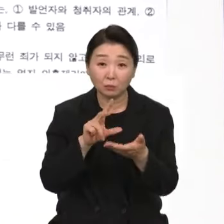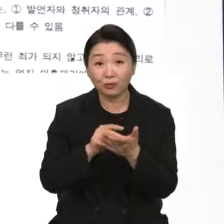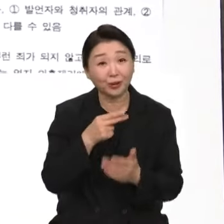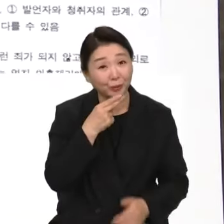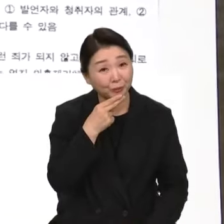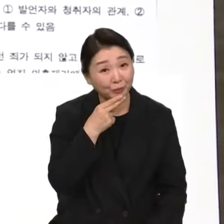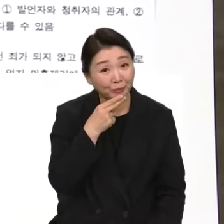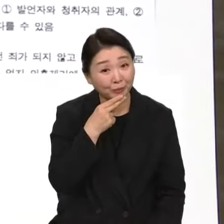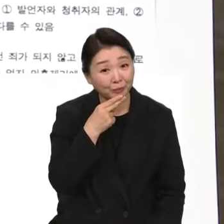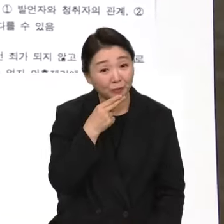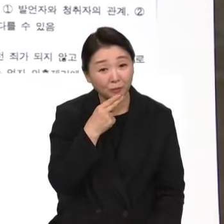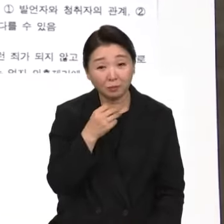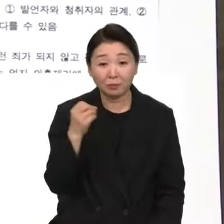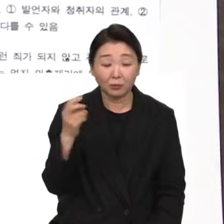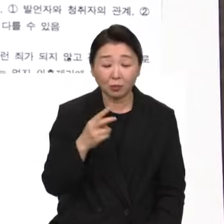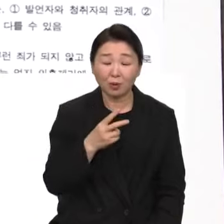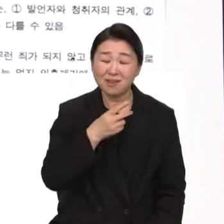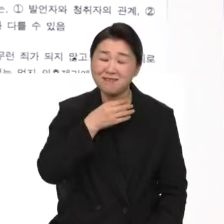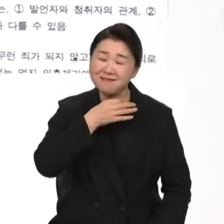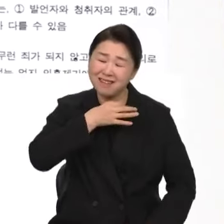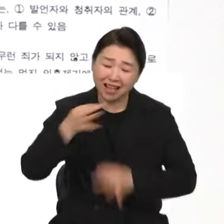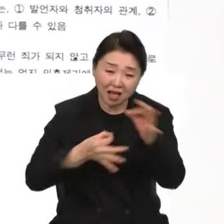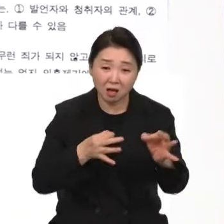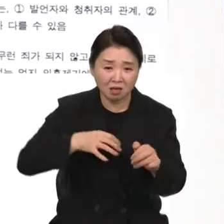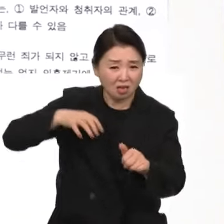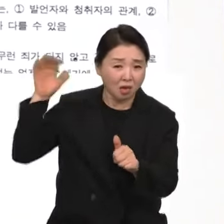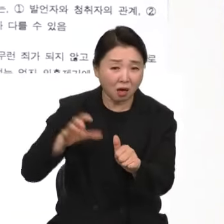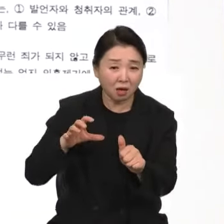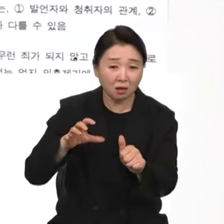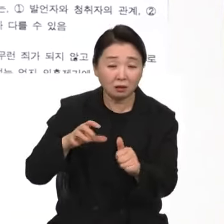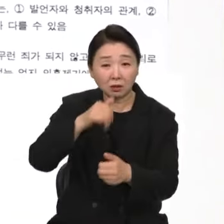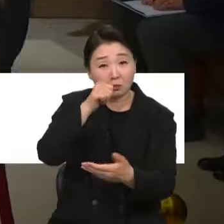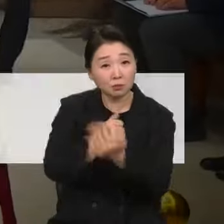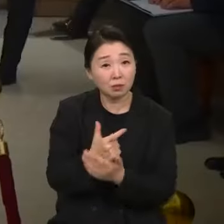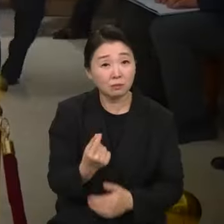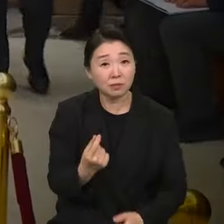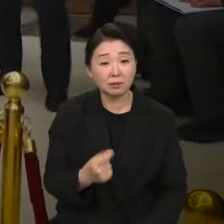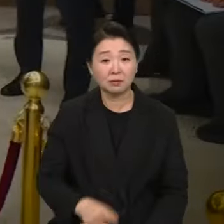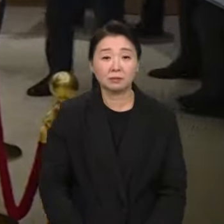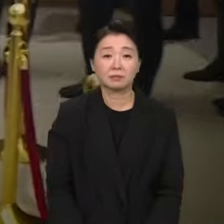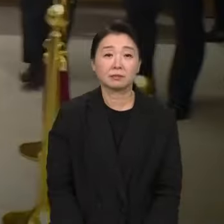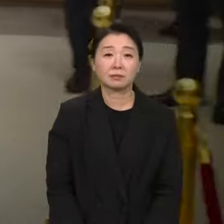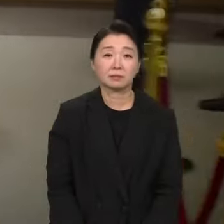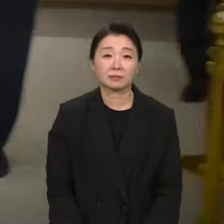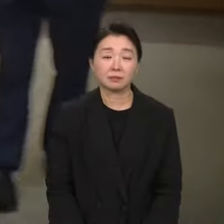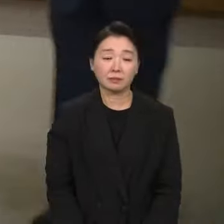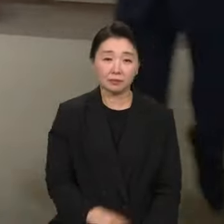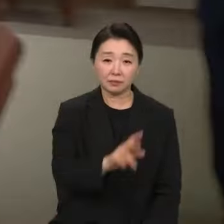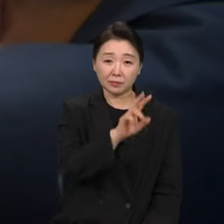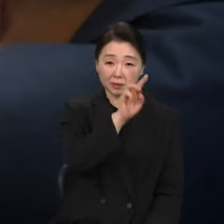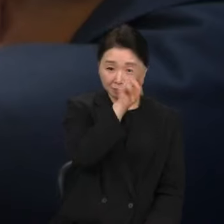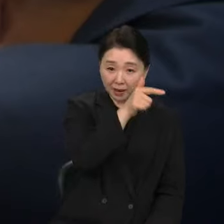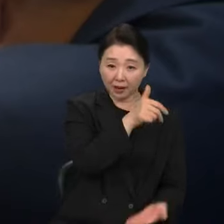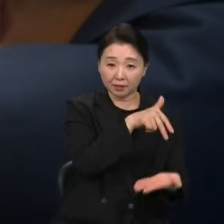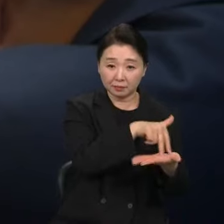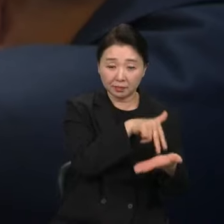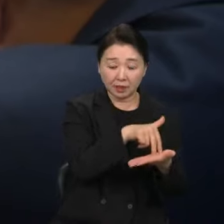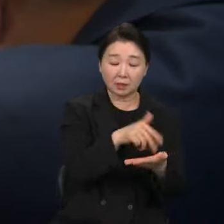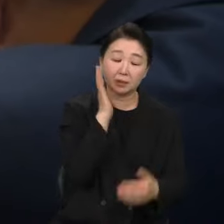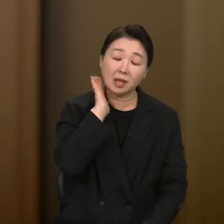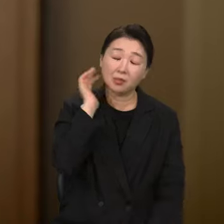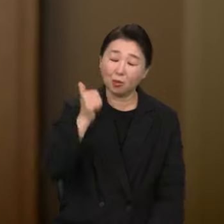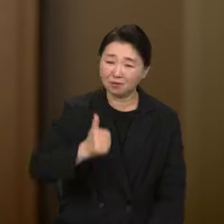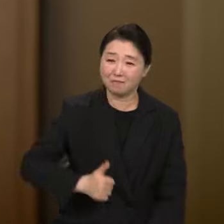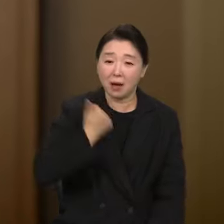안 되는데 좀 목소리 크게 해서 거칠게 얘기하면 그게 범죄입니까? 박 전 단장 측은 대통령의 발언에